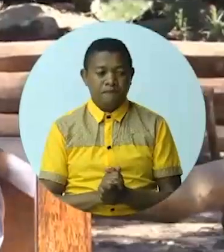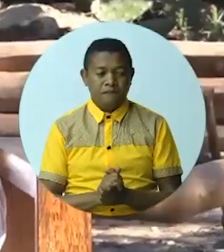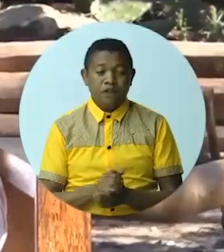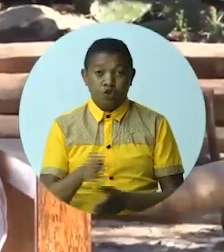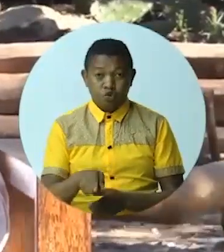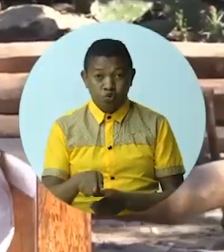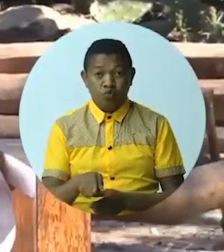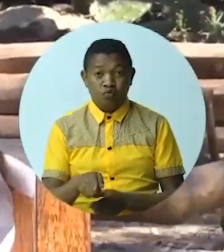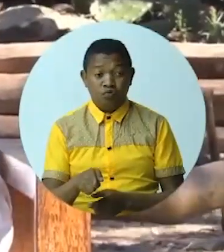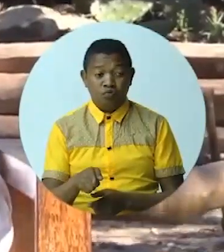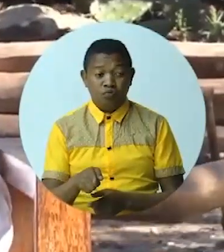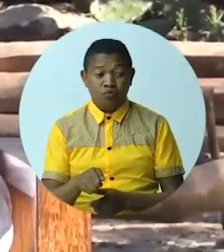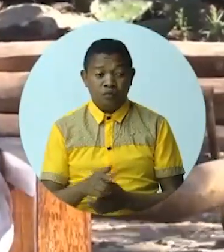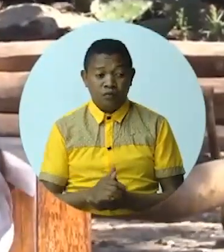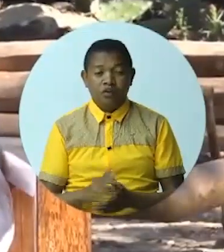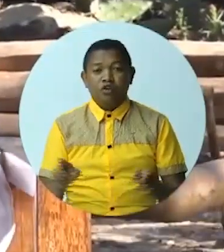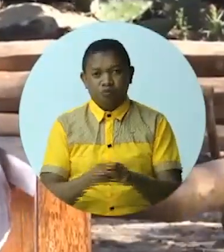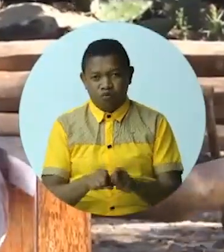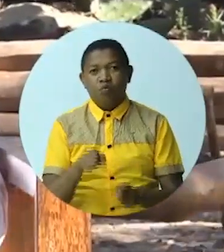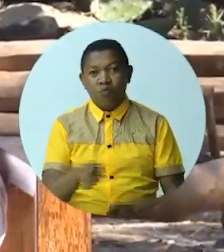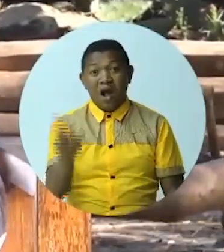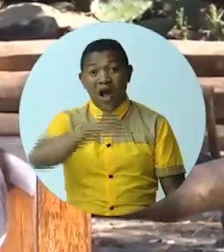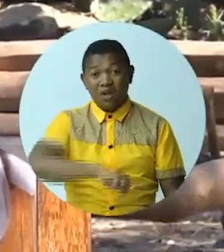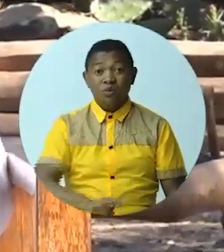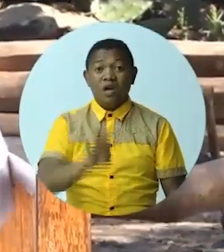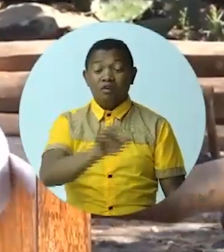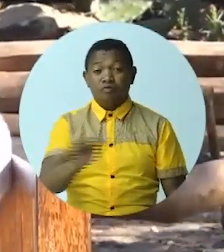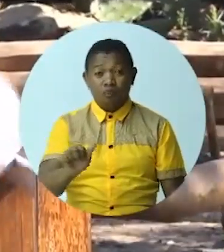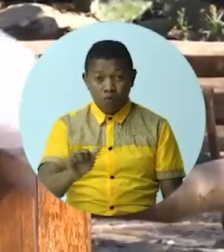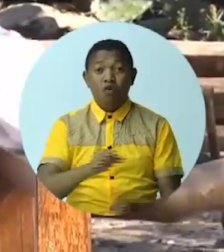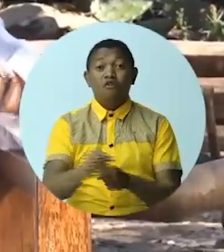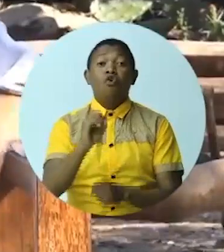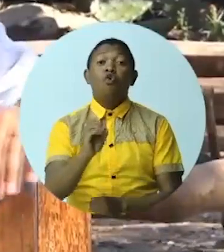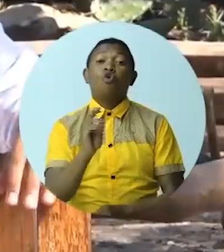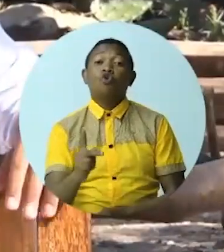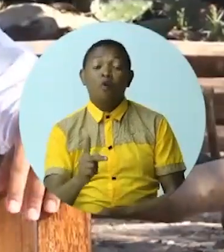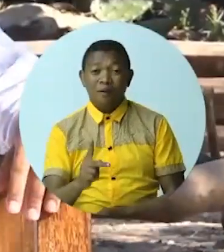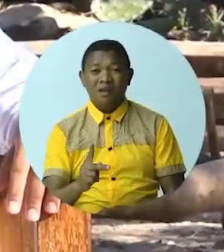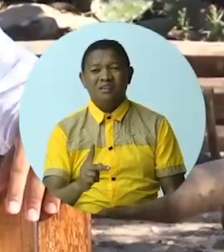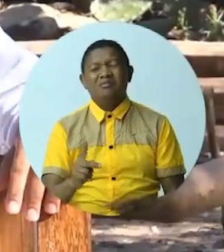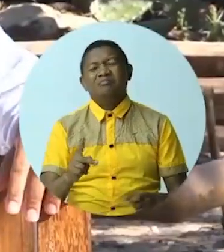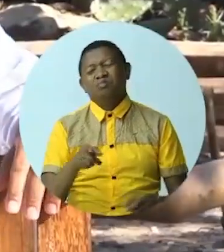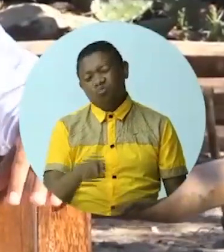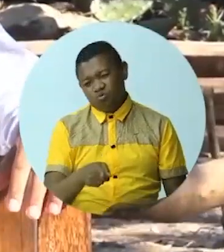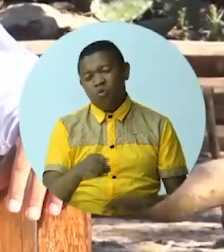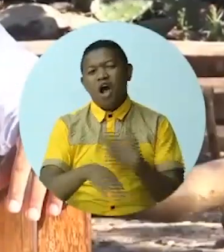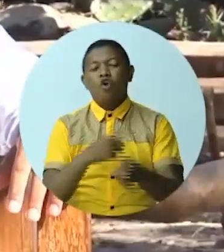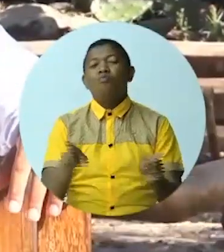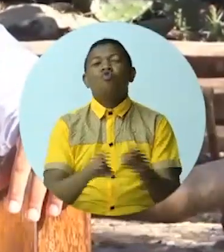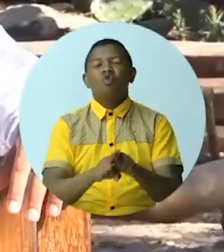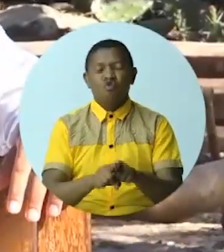oktobra izao a dia ohatra ny andro andavanandro ihany fa ny amin'ny faritra ny avian'ny flo ny Republika